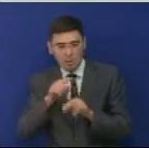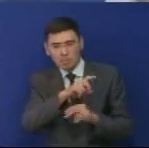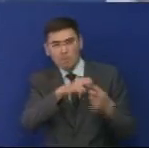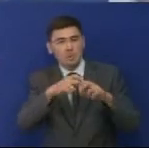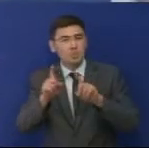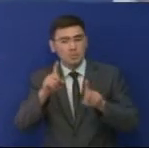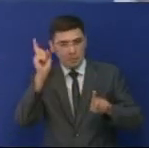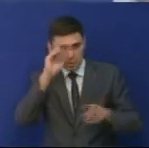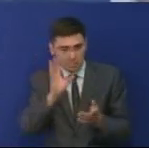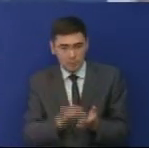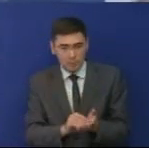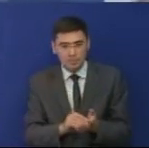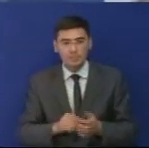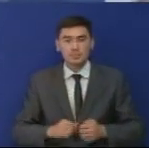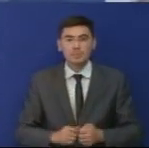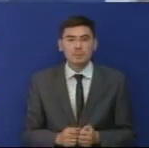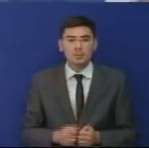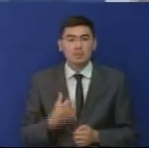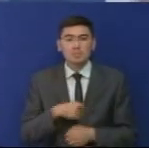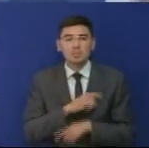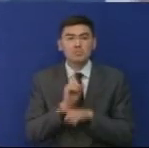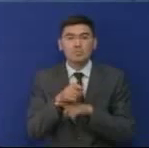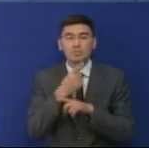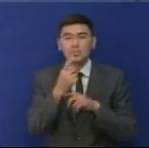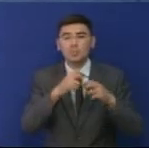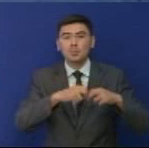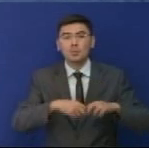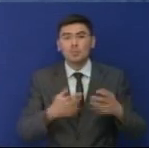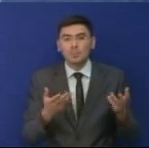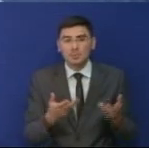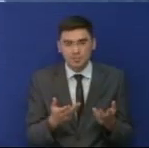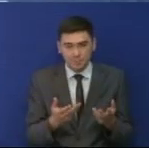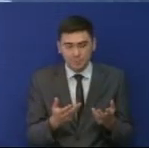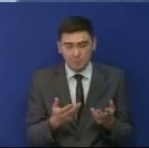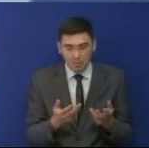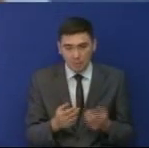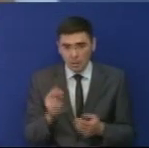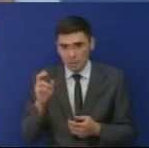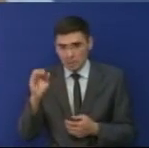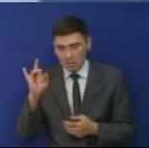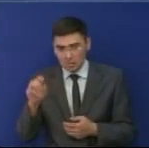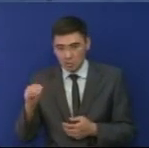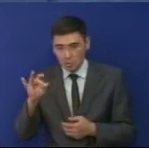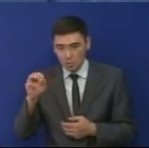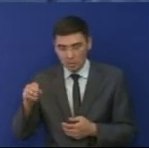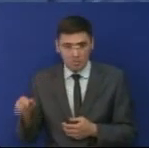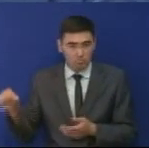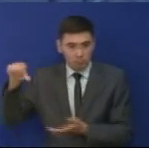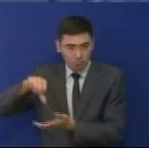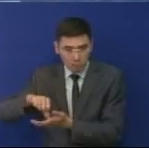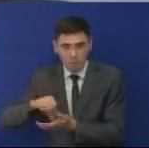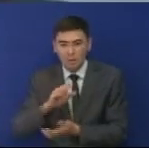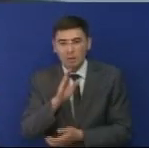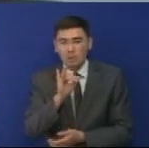ұғынған. Один из самых необычных проектов в нашей стране начал реализовываться именно при Касым-Жомарте Токаеве. В виртуальную приемную